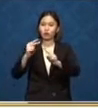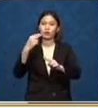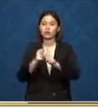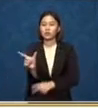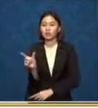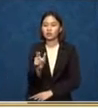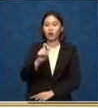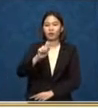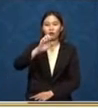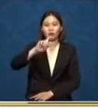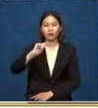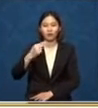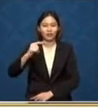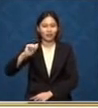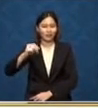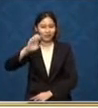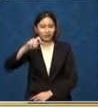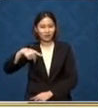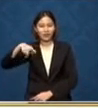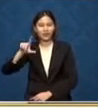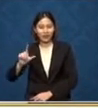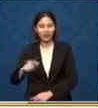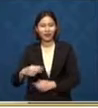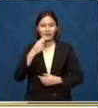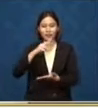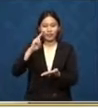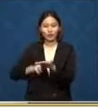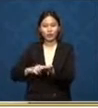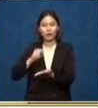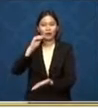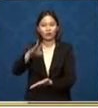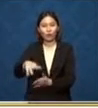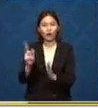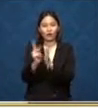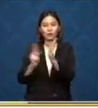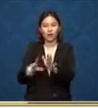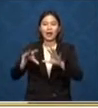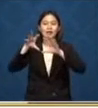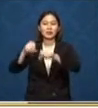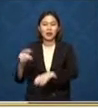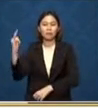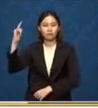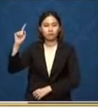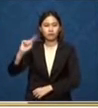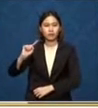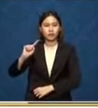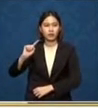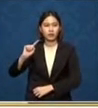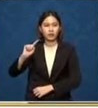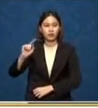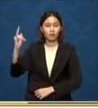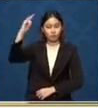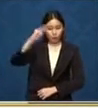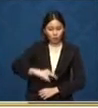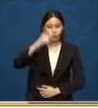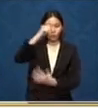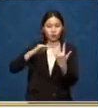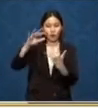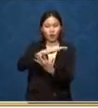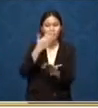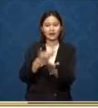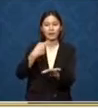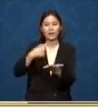อิทธิพลนะคะหนีหมายจับไปต่างประเทศได้กลับมาประกันตัวนะคะด้วยวง